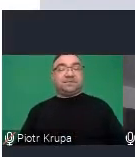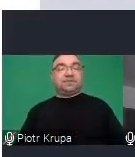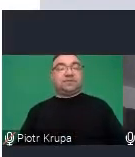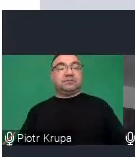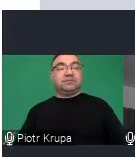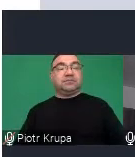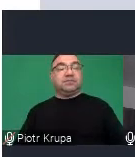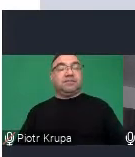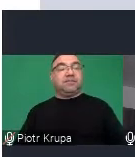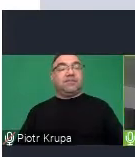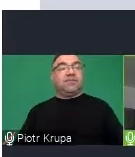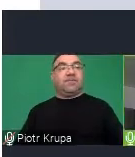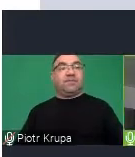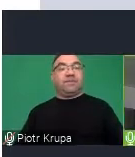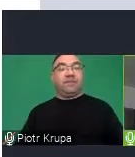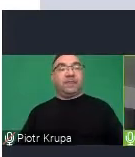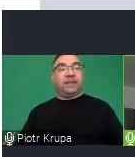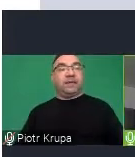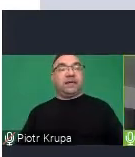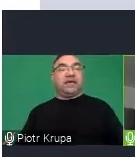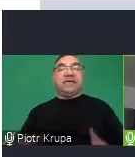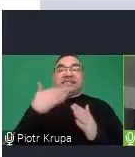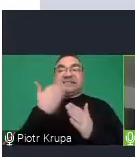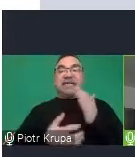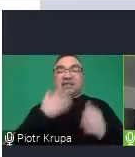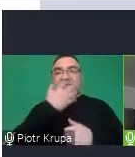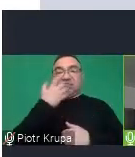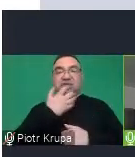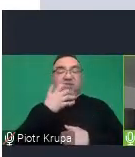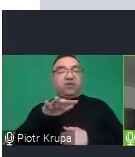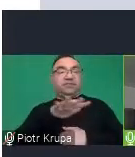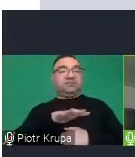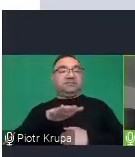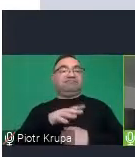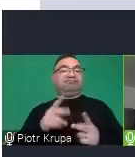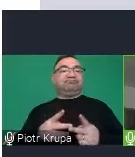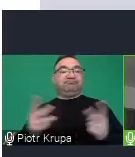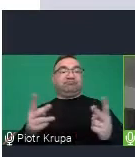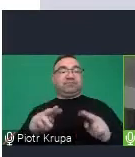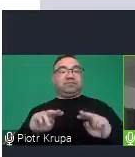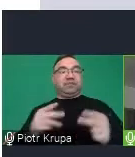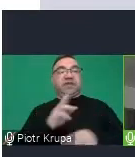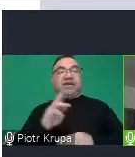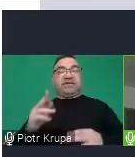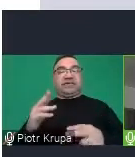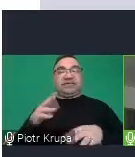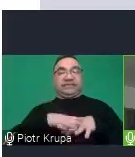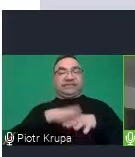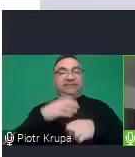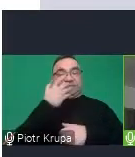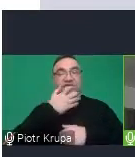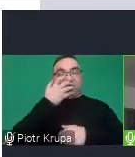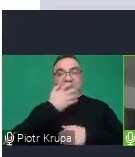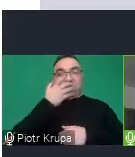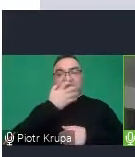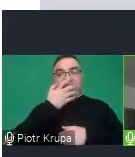Jeżeli mówimy o stratach ciepła w obszarze dystrybucji, każdy system ciepłowniczy, a przede